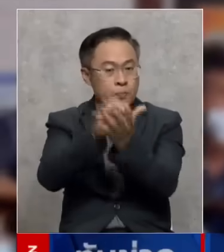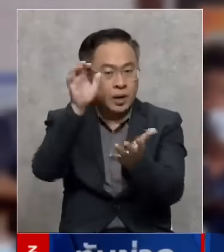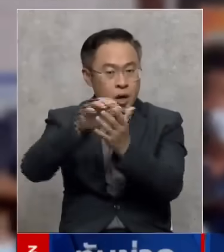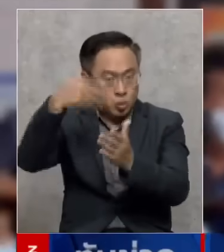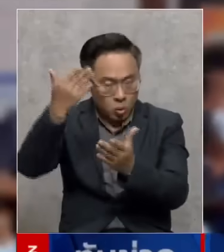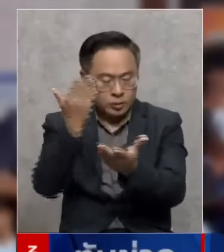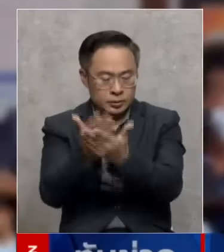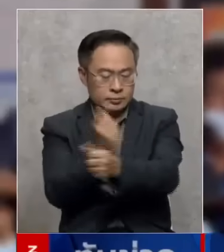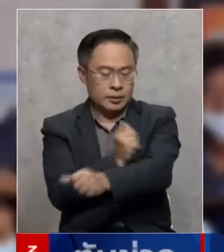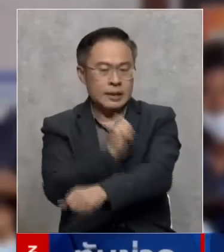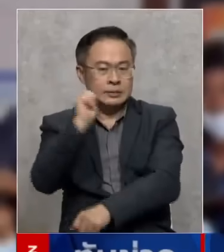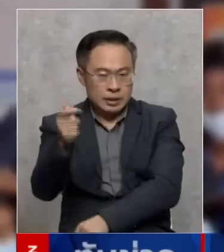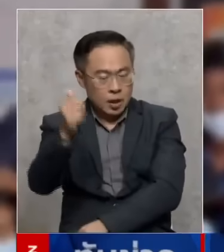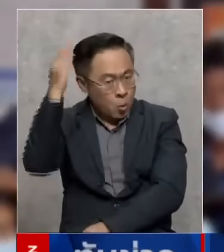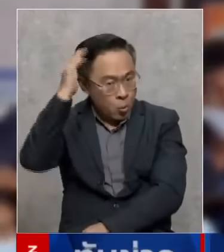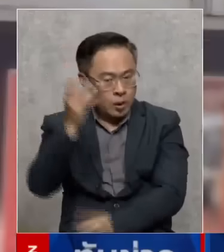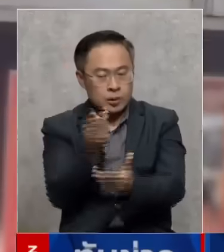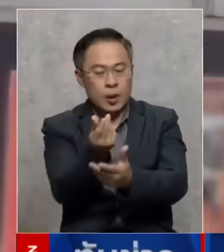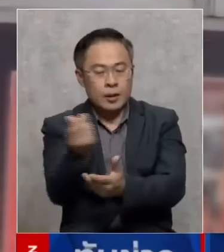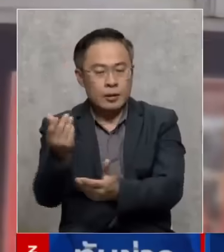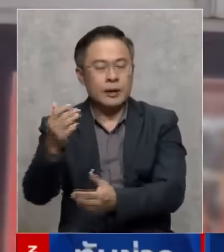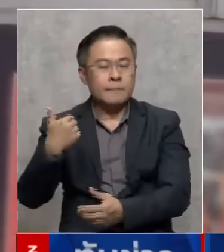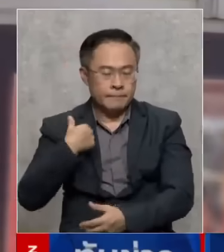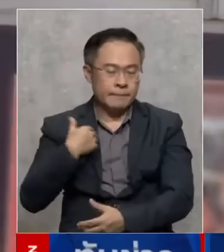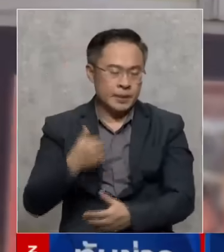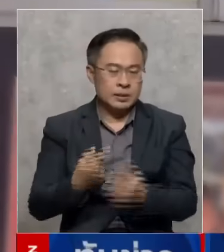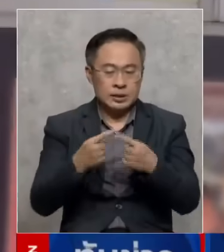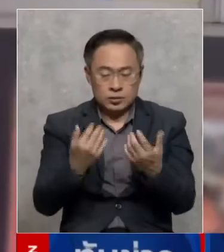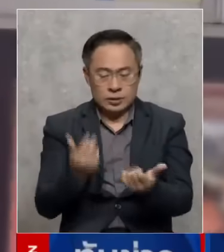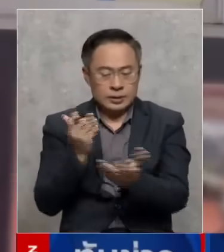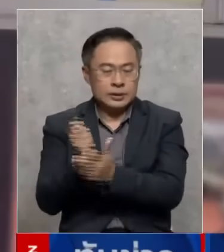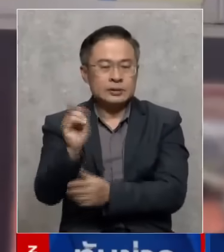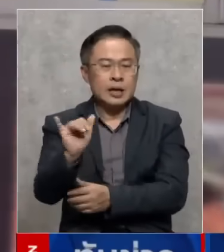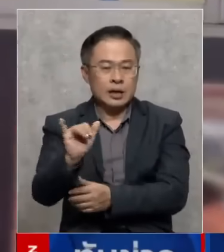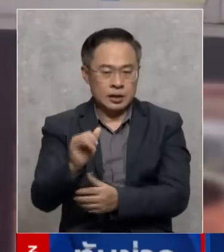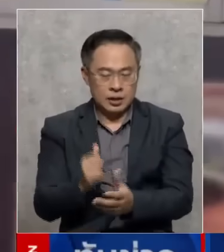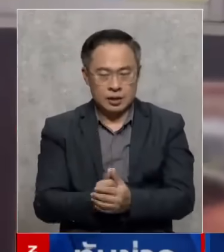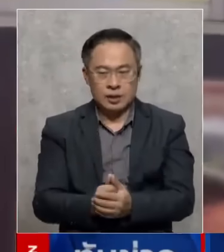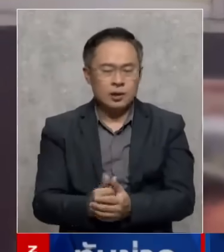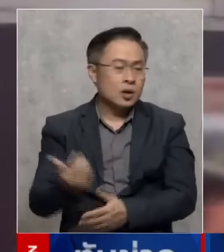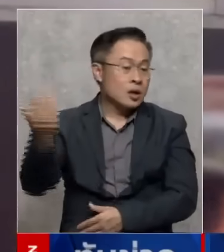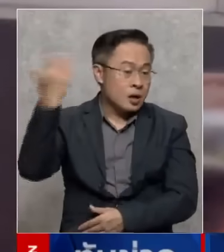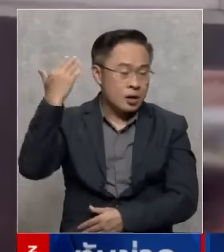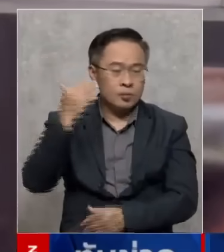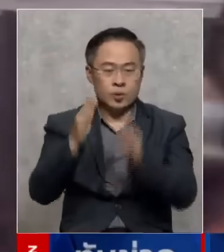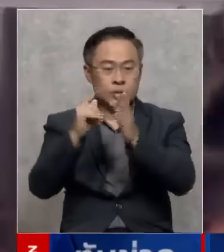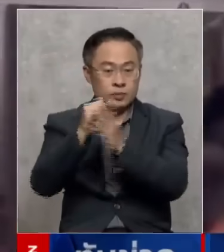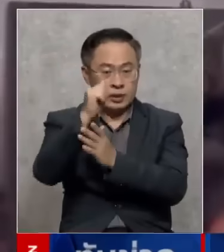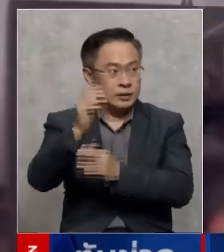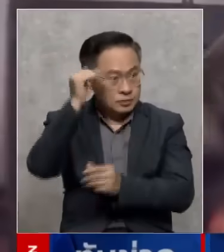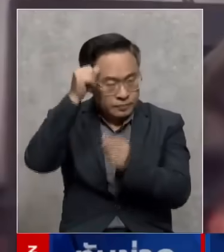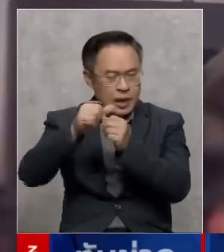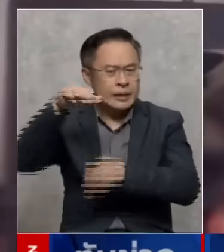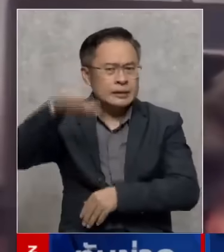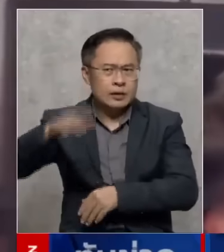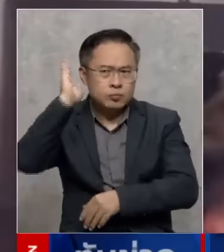แบบนี้เคยเกิดขึ้นมาแล้วครั้งนึงนะเนชั่นทีวีก็นำเสนอไปเป็นคนที่จังหวัดตากเหมือนกันแต่ตอนนั้นเนี่ยอายุเนี่ย 10กว่าเท่านั้นเอง